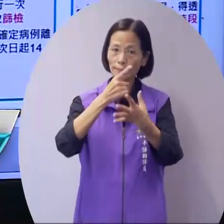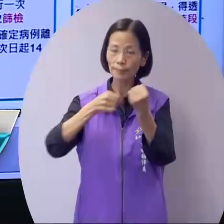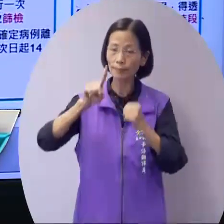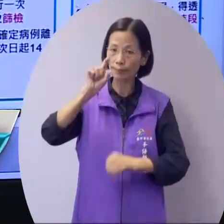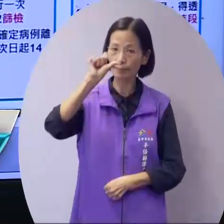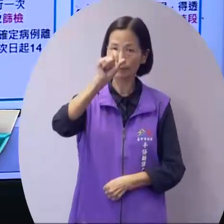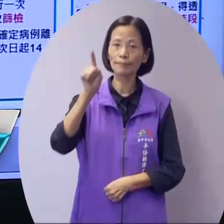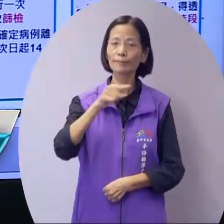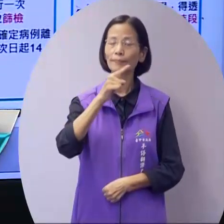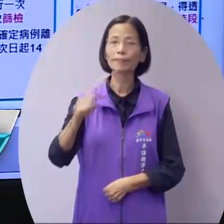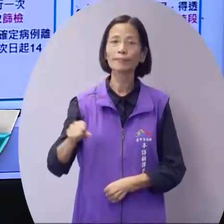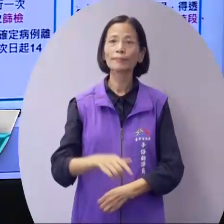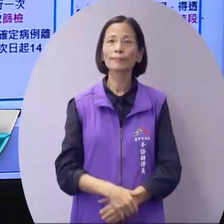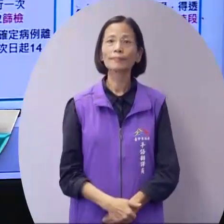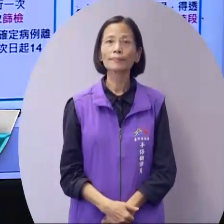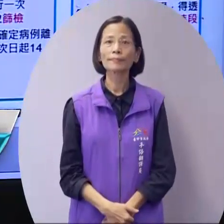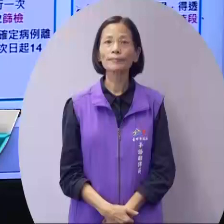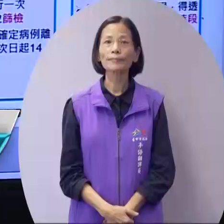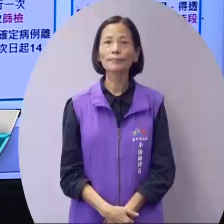55人。